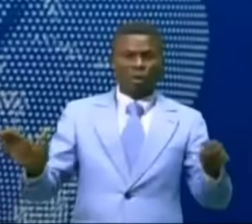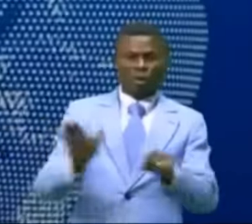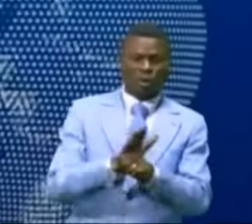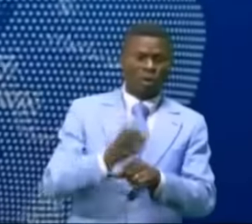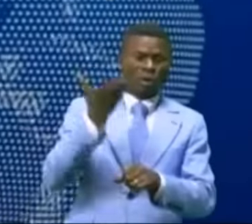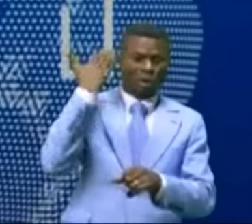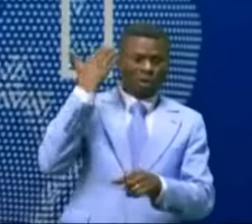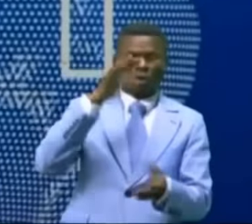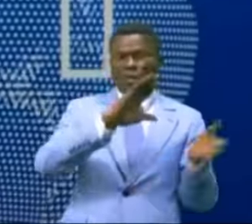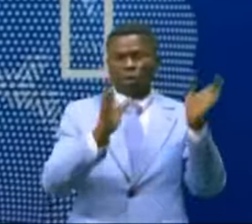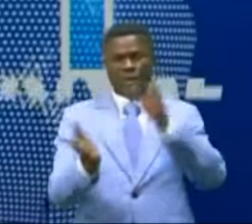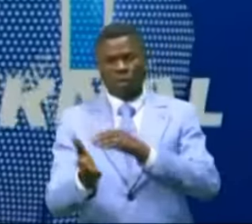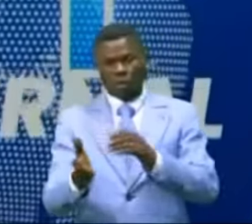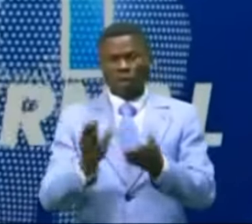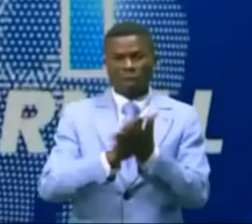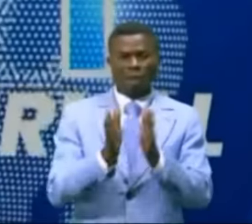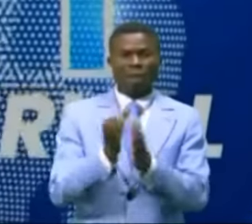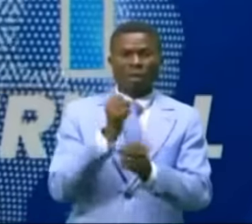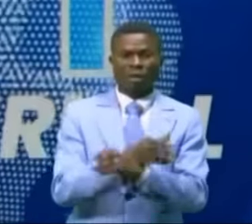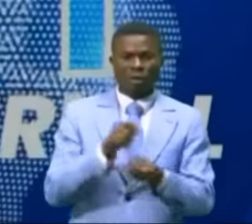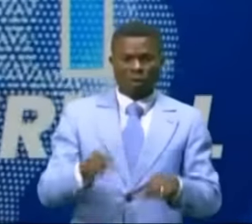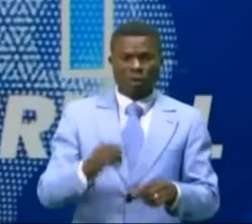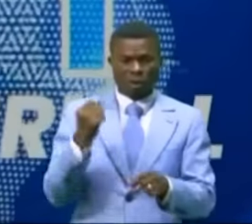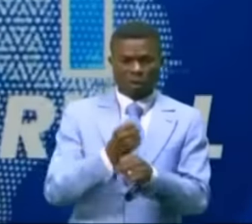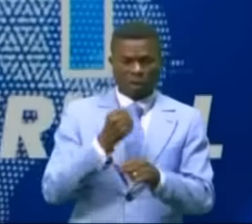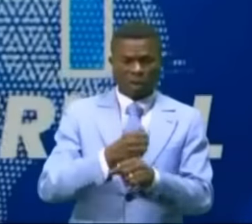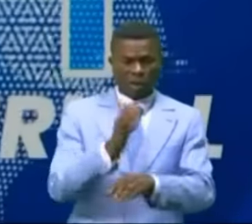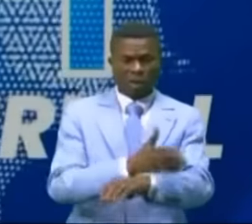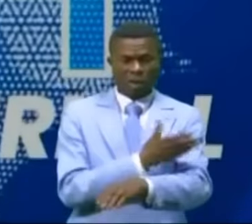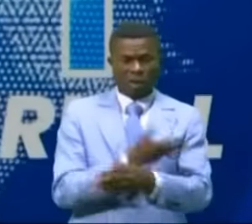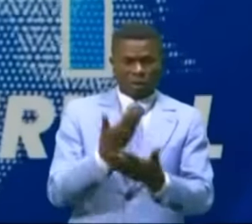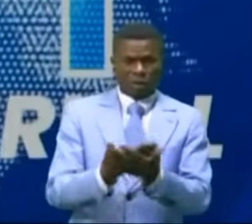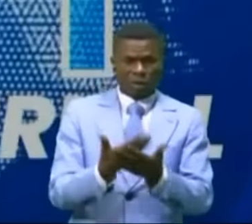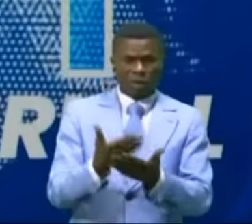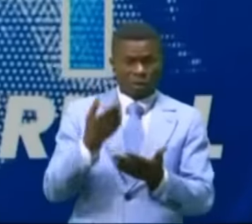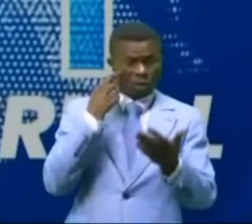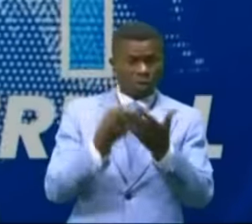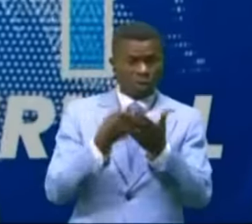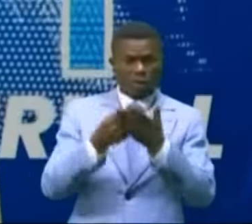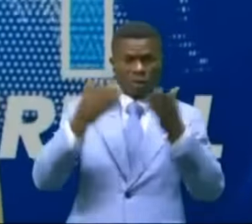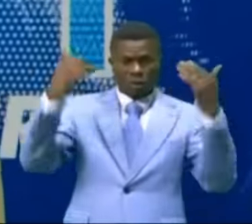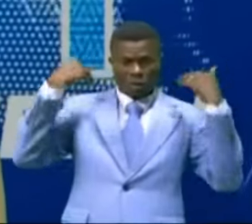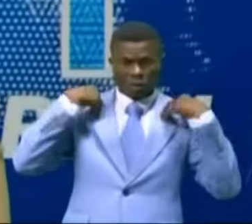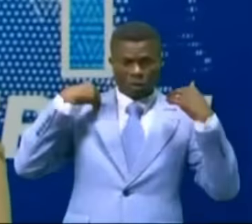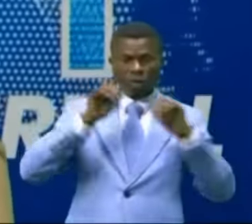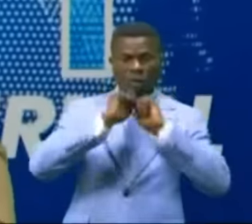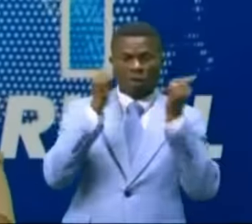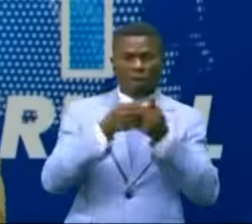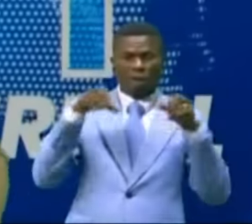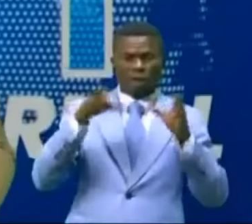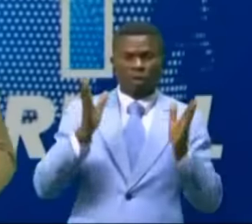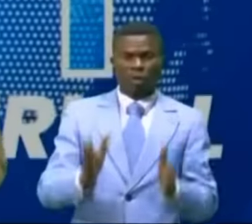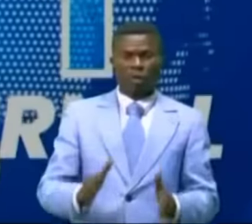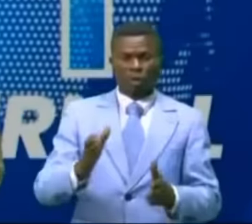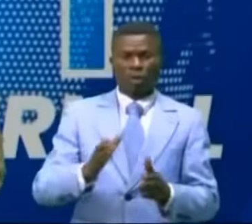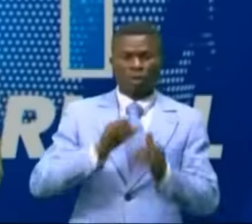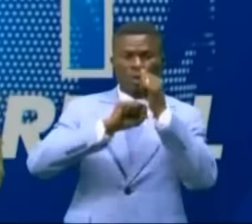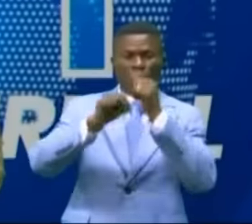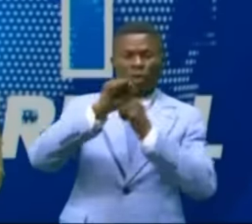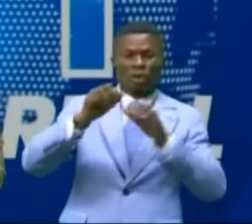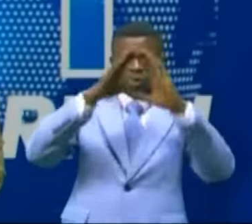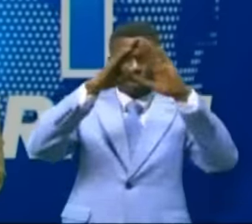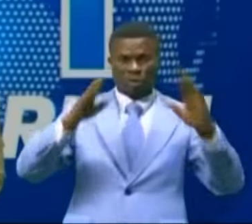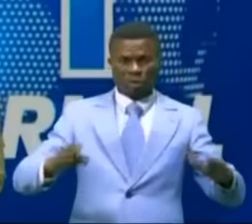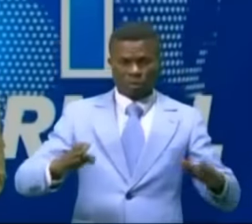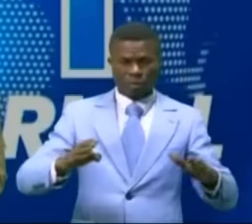coin de Kinshasa qui se matérialise. Les travaux avancent plutôt vite, constat des autorités de l'Agence congolaise des promotions